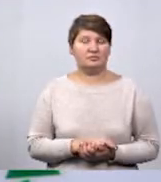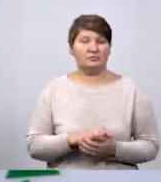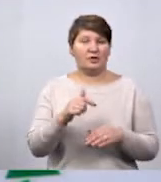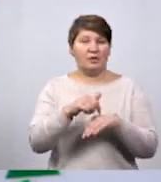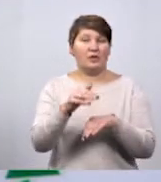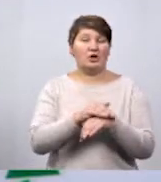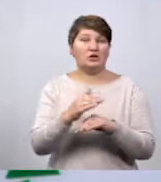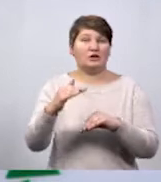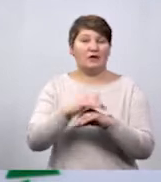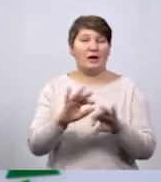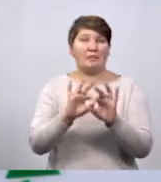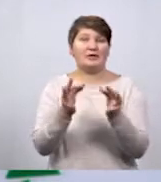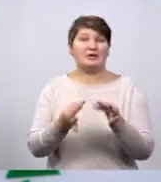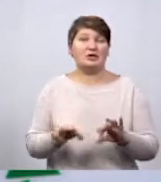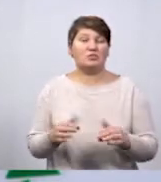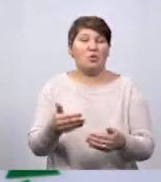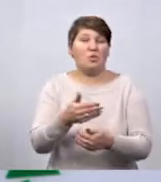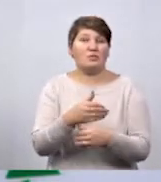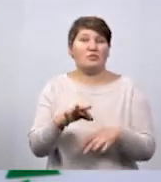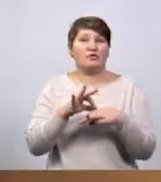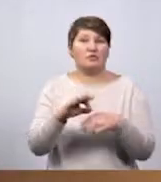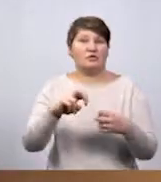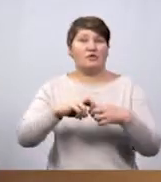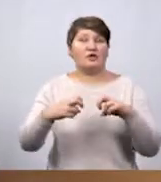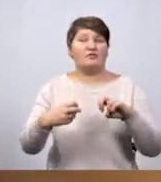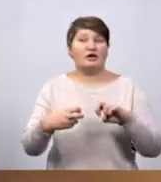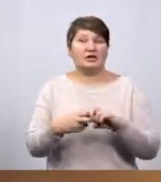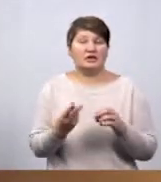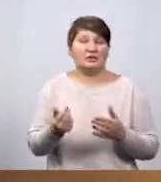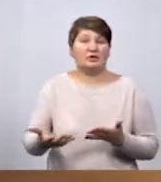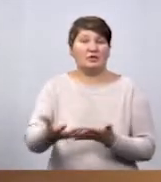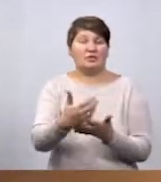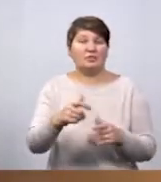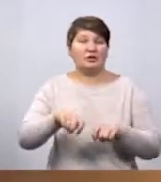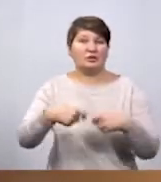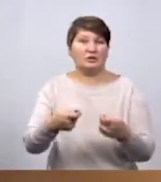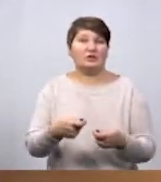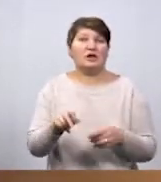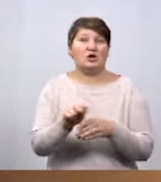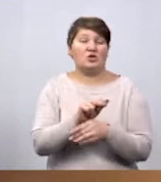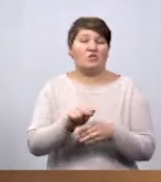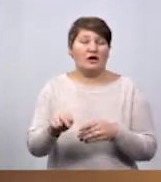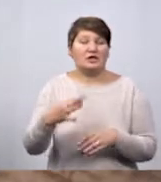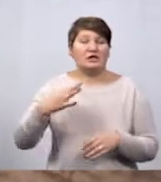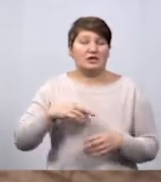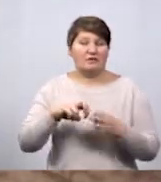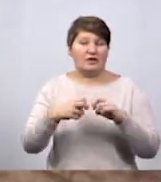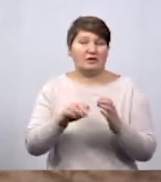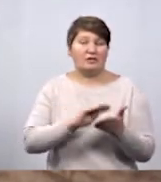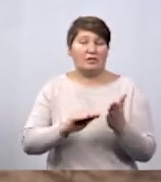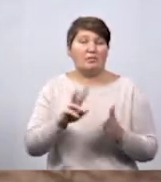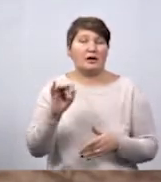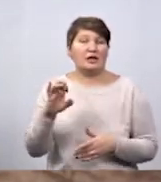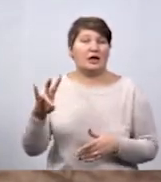Благодійний вечір «Мистецькі обійми» відбувся сьогодні у Івано-Франківську. Зібрані гроші передадуть на лікування сина франківського письменника Євгена Барана